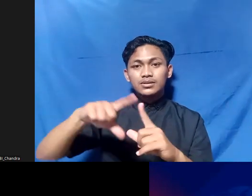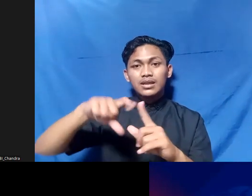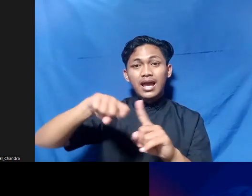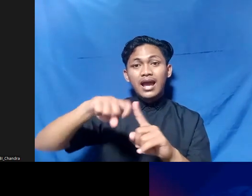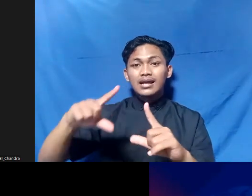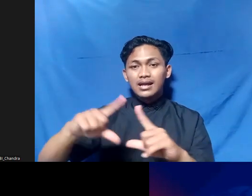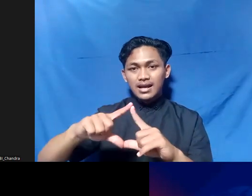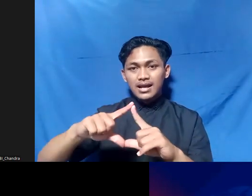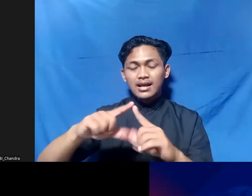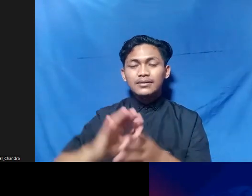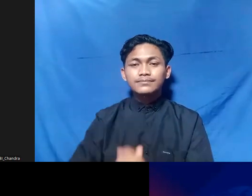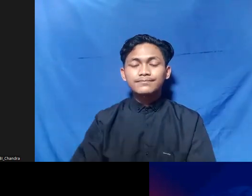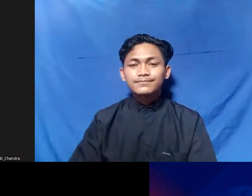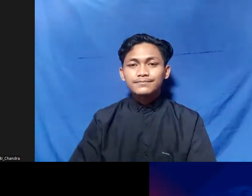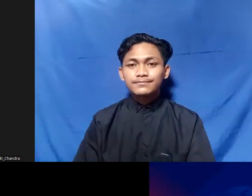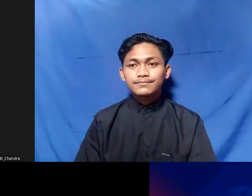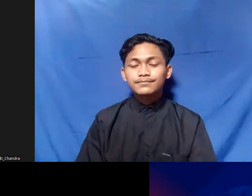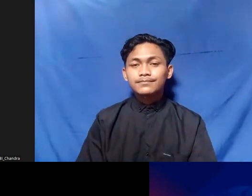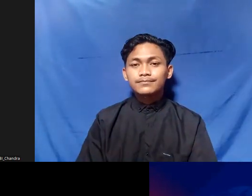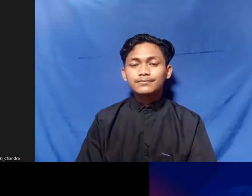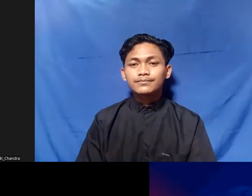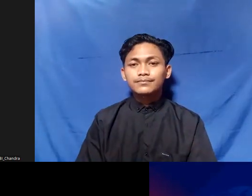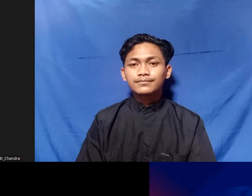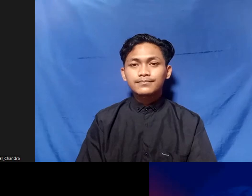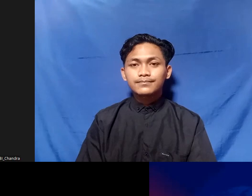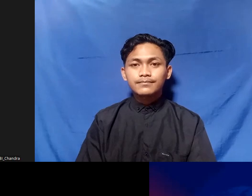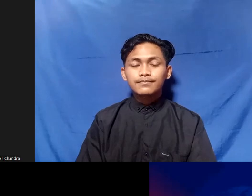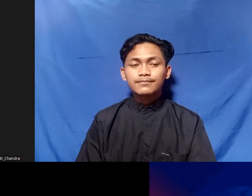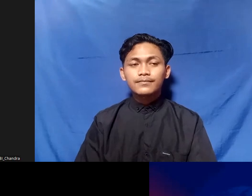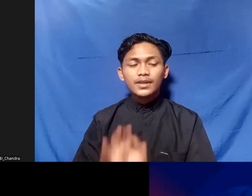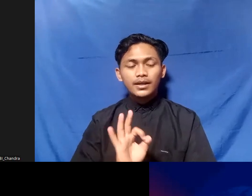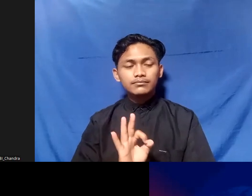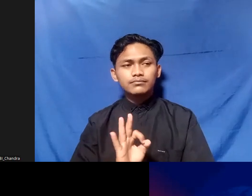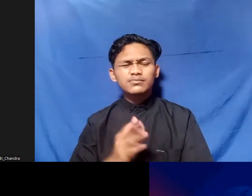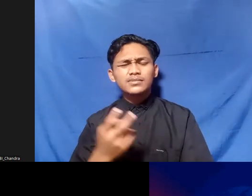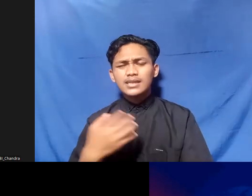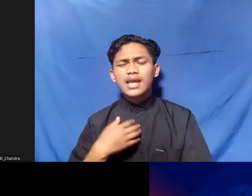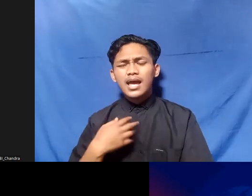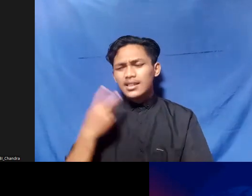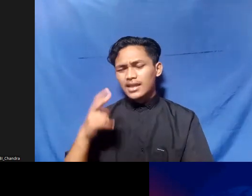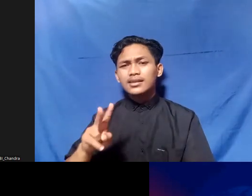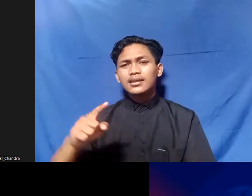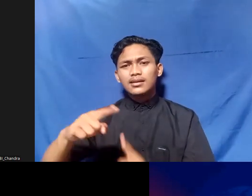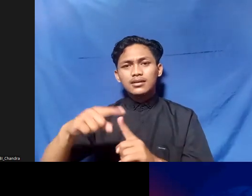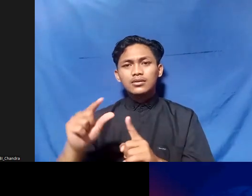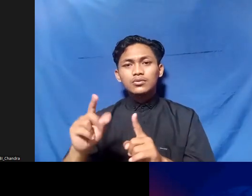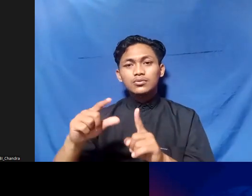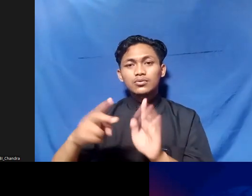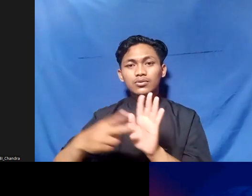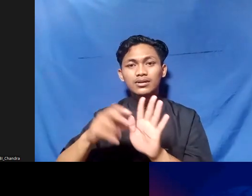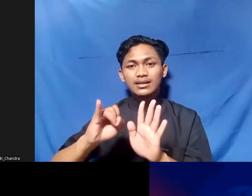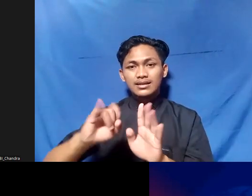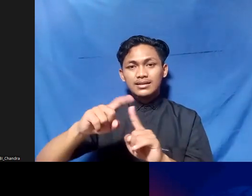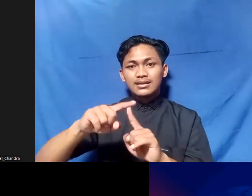Ilham apa Iya Mas di turniti Mas Jadi kan punya saya ini masuk padahal